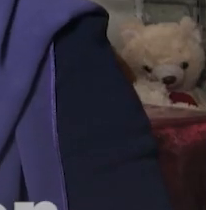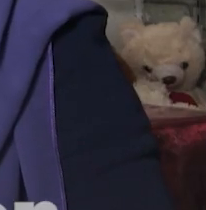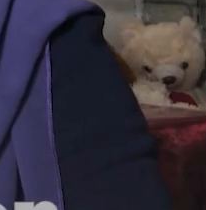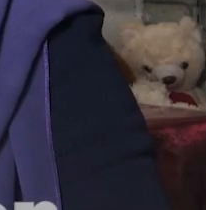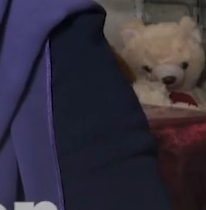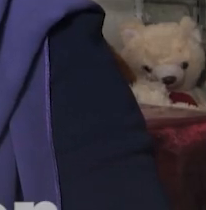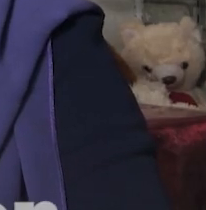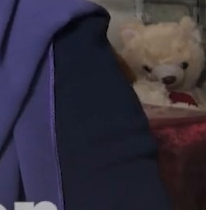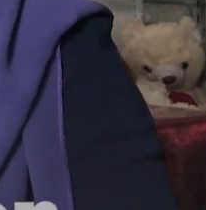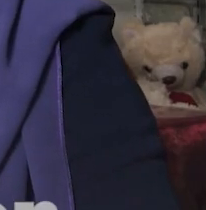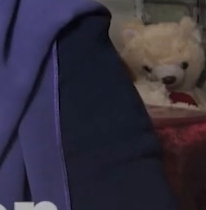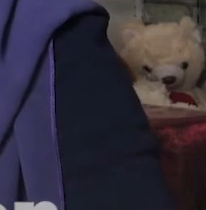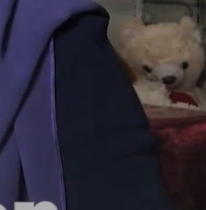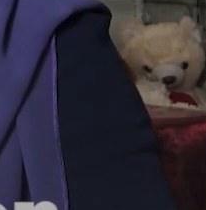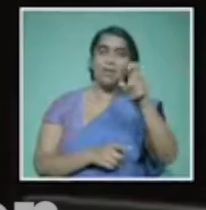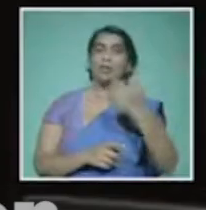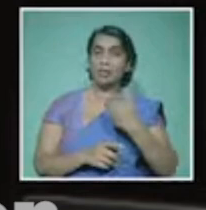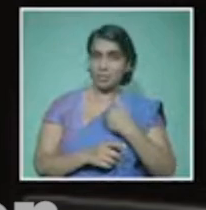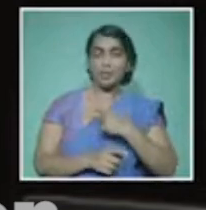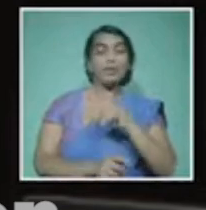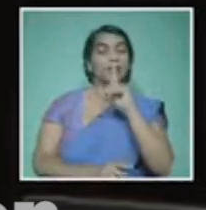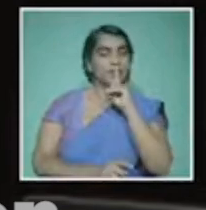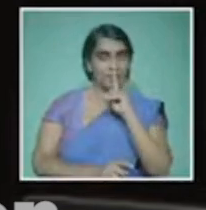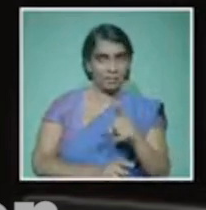உங்களுக்கு எல்லாம் வெக்கம் இல்லையா? அந்த கட்சி வந்து